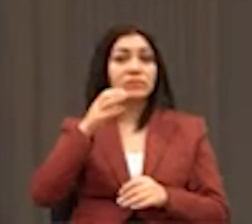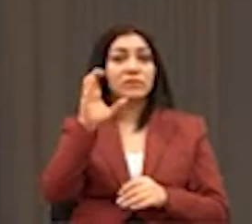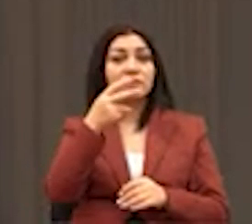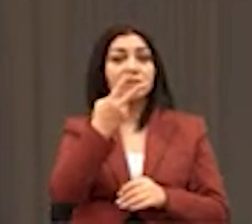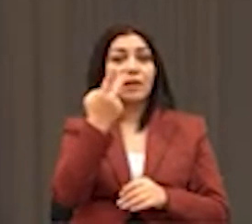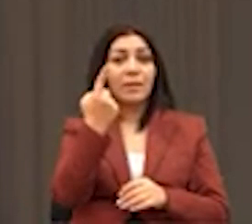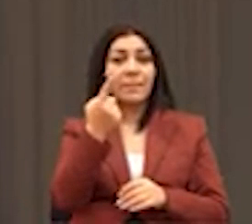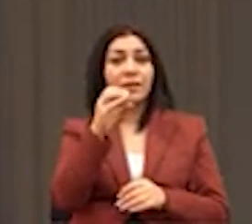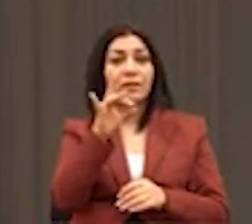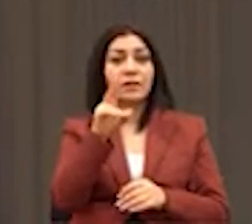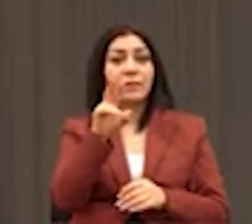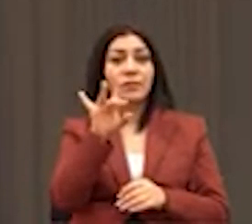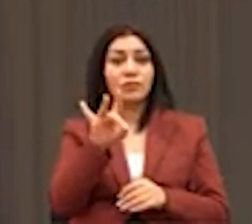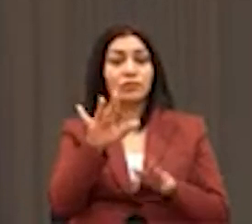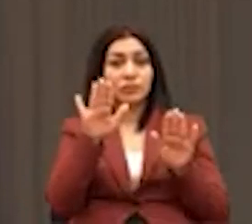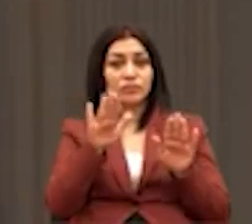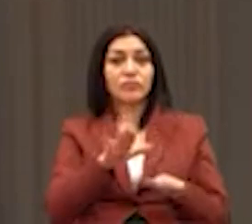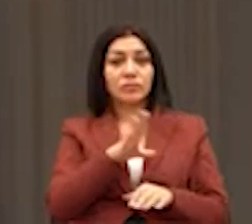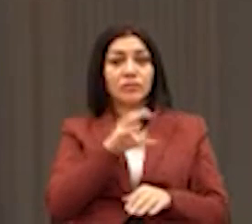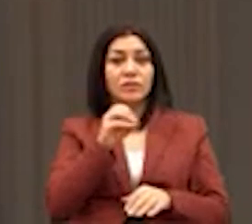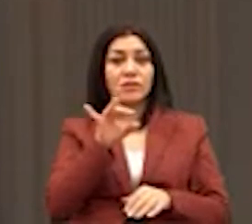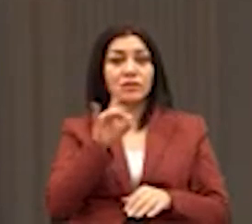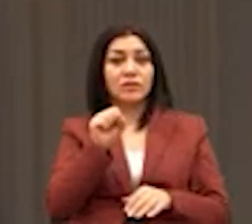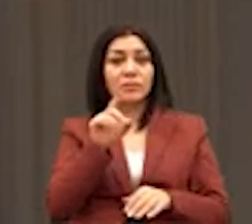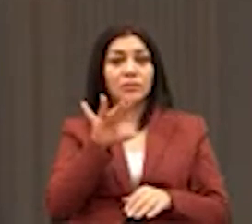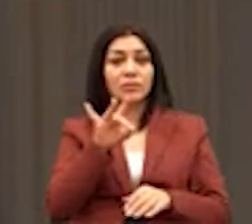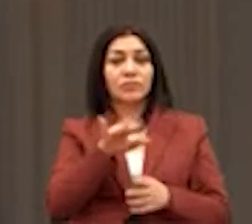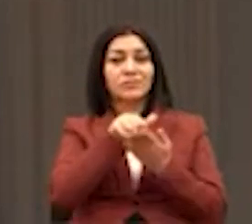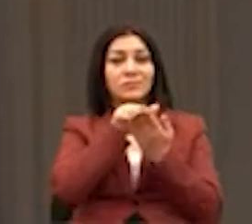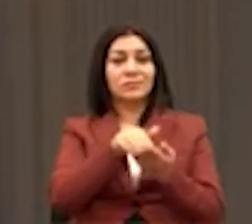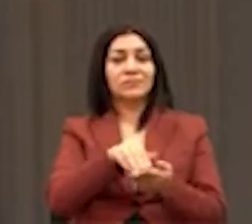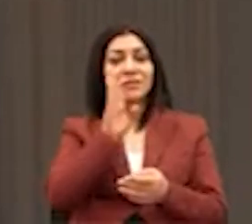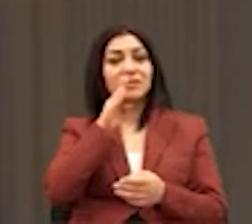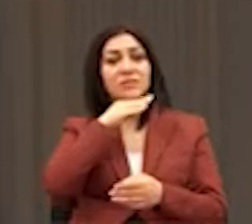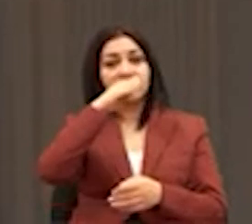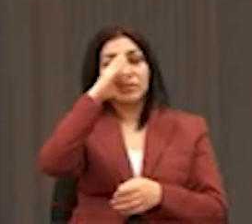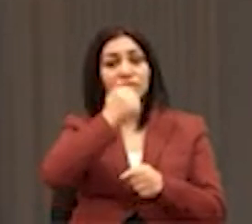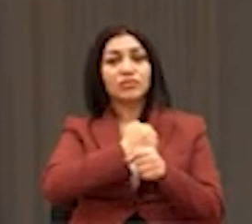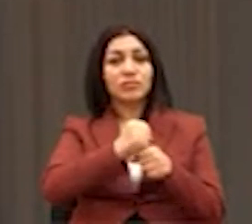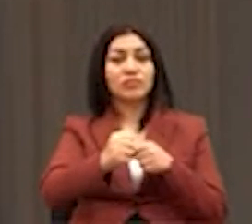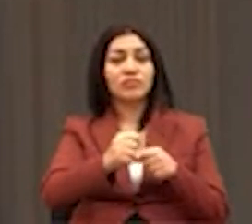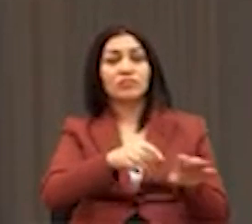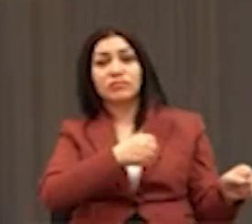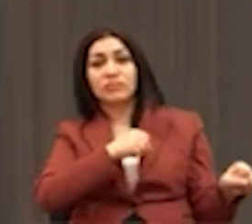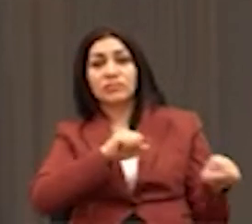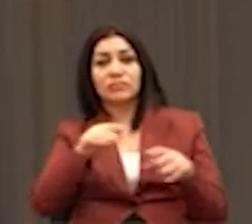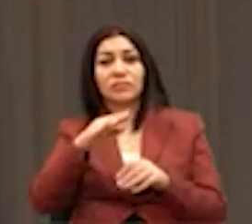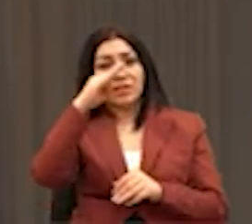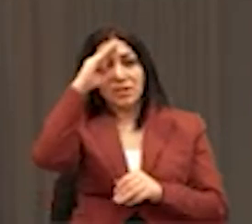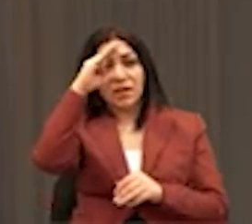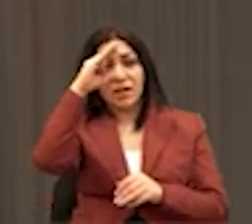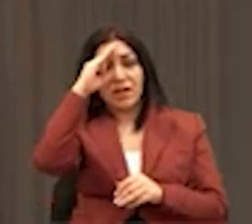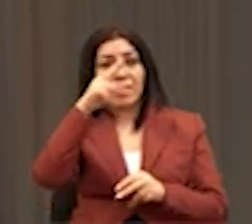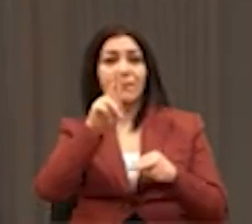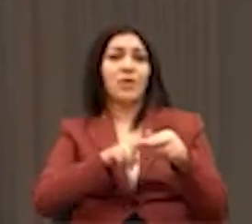21-ին Երաբլուրում, երբ որ ծնողներին բիրտուժով հեռացնում էին, ոչ մի տղա իրան թույլ չէր տա,